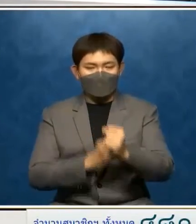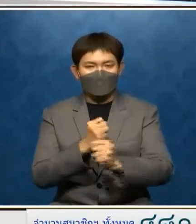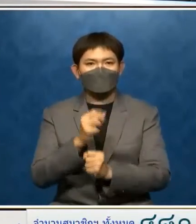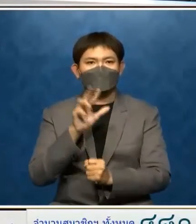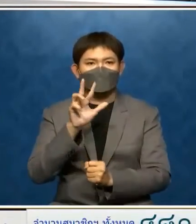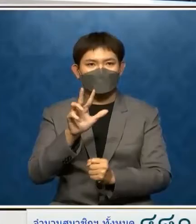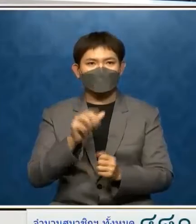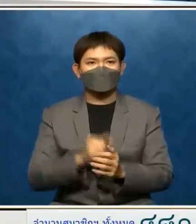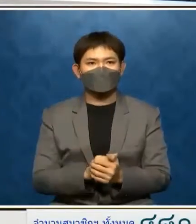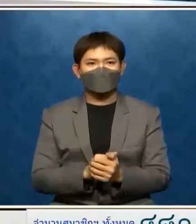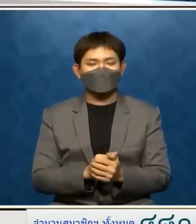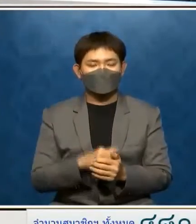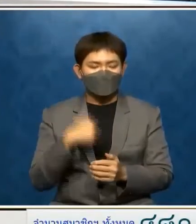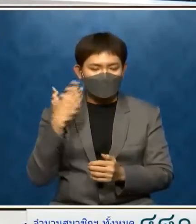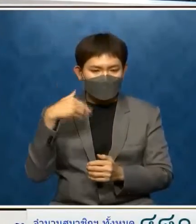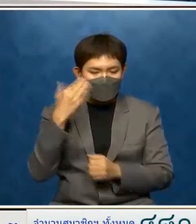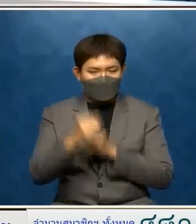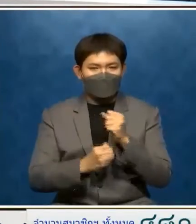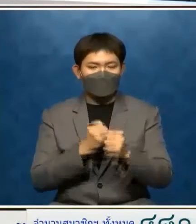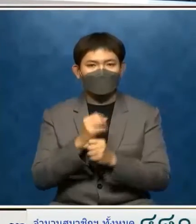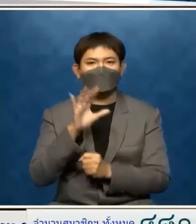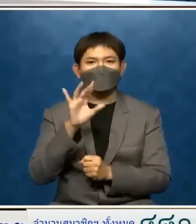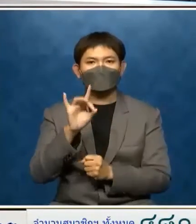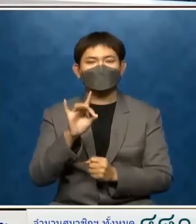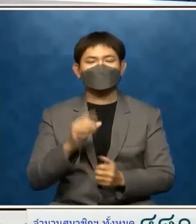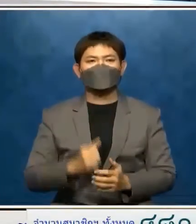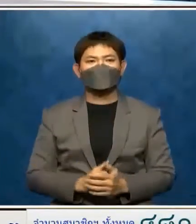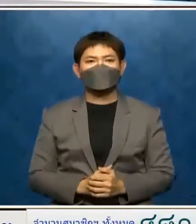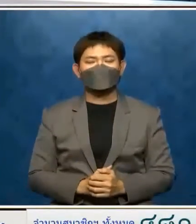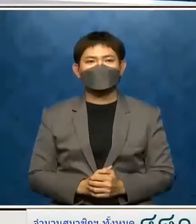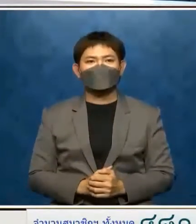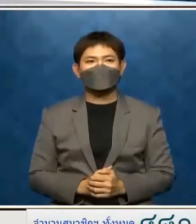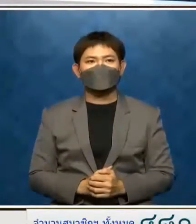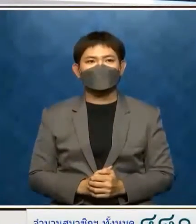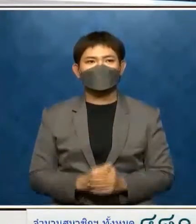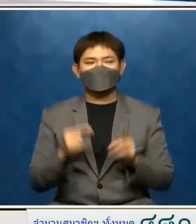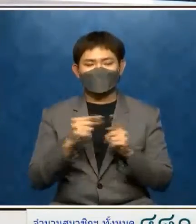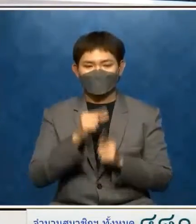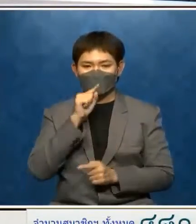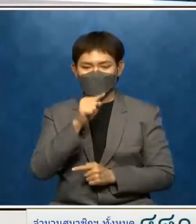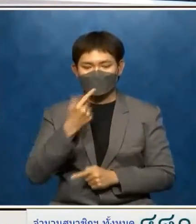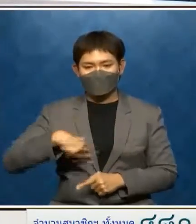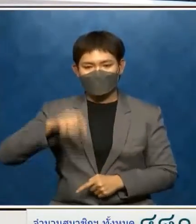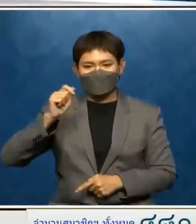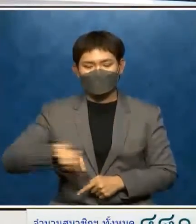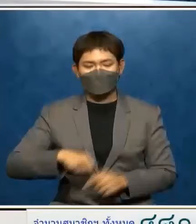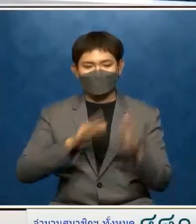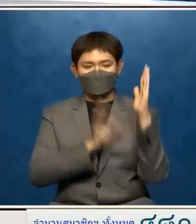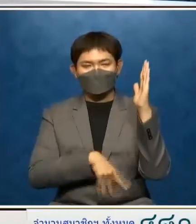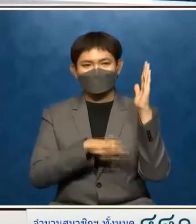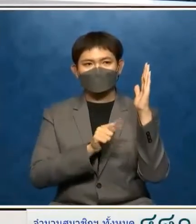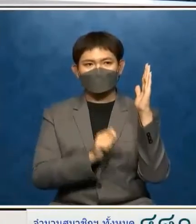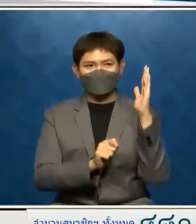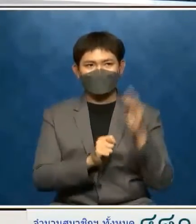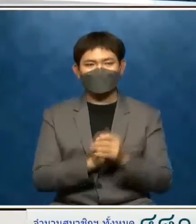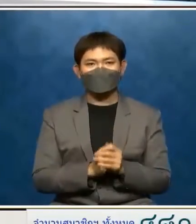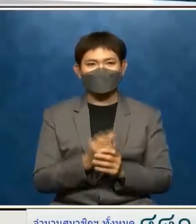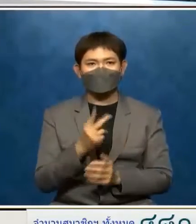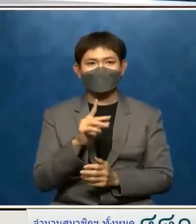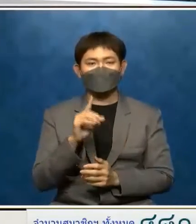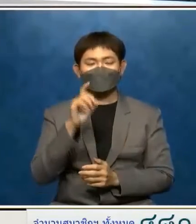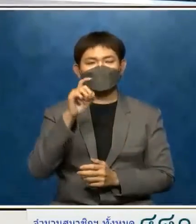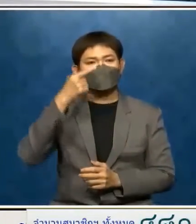ต่มาอีก 8 ปีค่ะขอสไลดถัดไปค่ะมีคำสั่งสารจัหวดปัตตนีคดีให่เลขดำที่